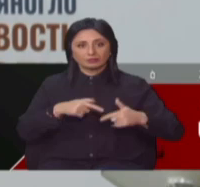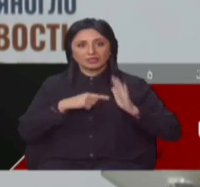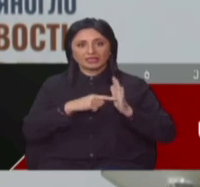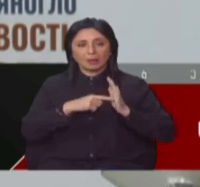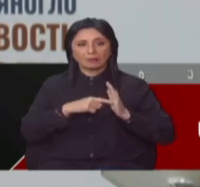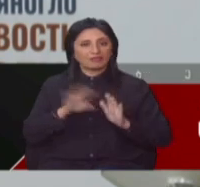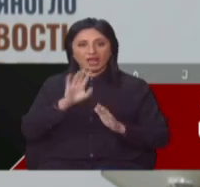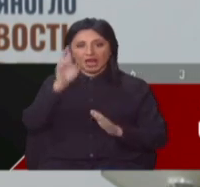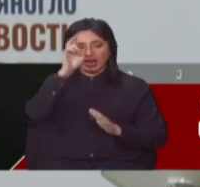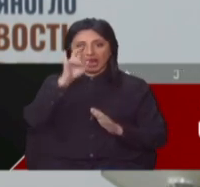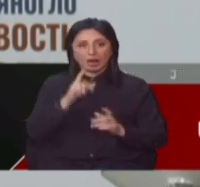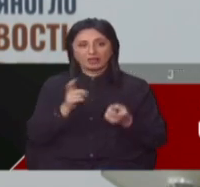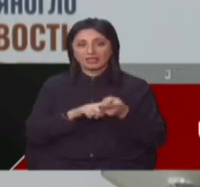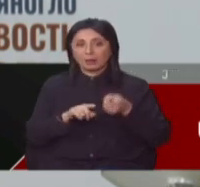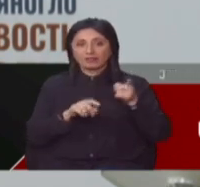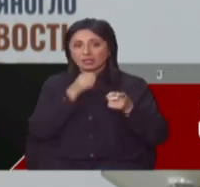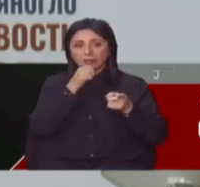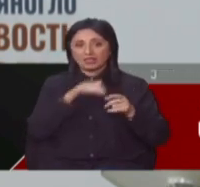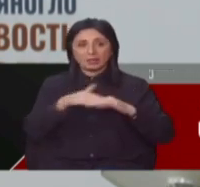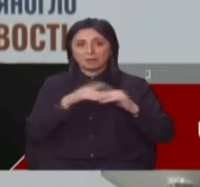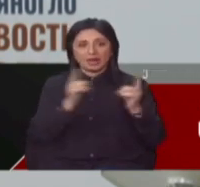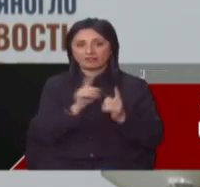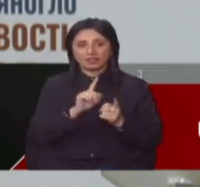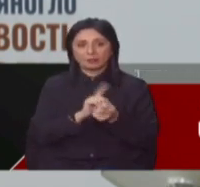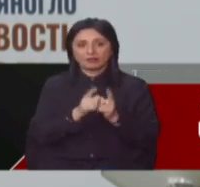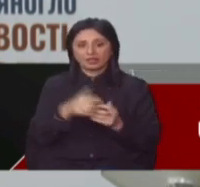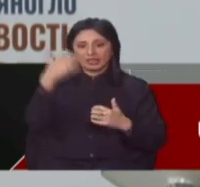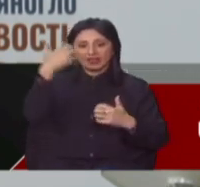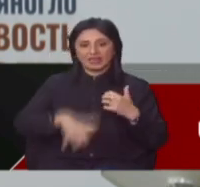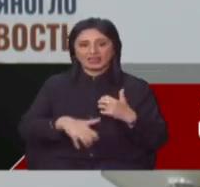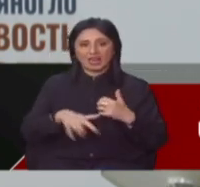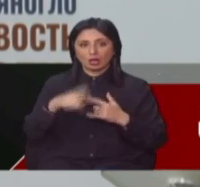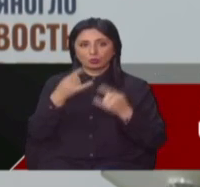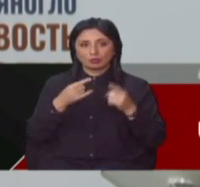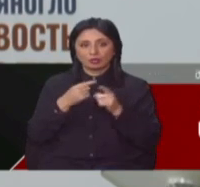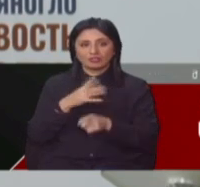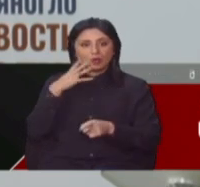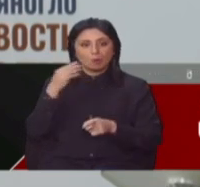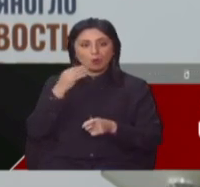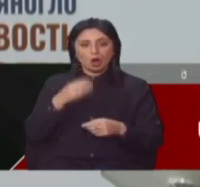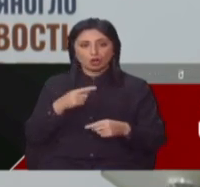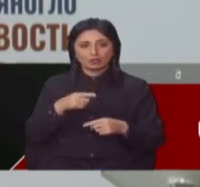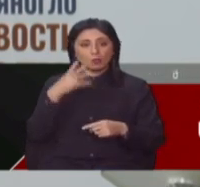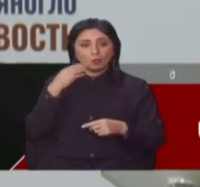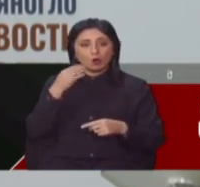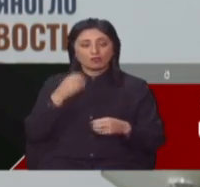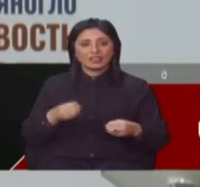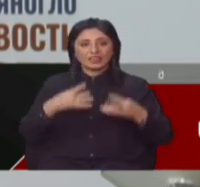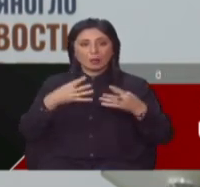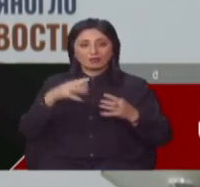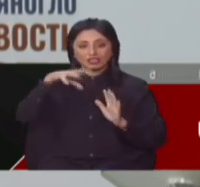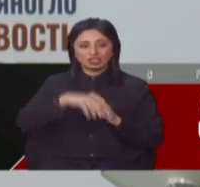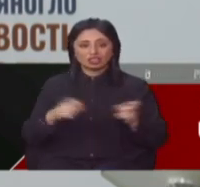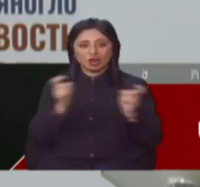მაგრამ არა ხელისუფლებაზე დამოკიდებული მედიის პლატფორმაზე, არამედ ნეიტრალურ პლატფორმაზე. მოლდოვას დაპირისპირების და